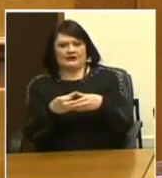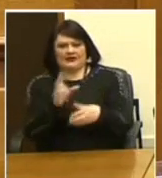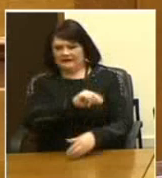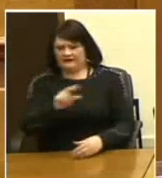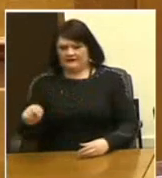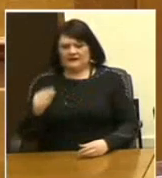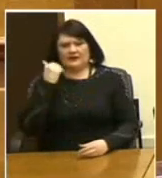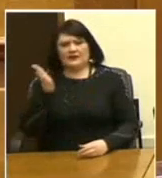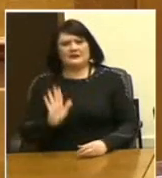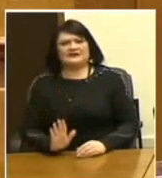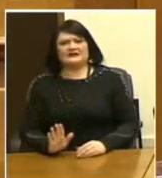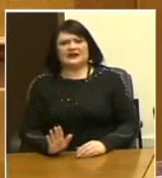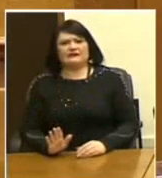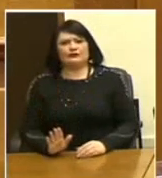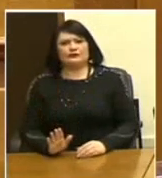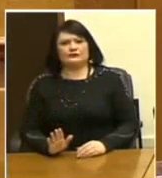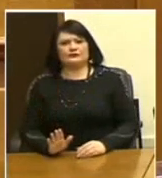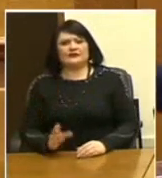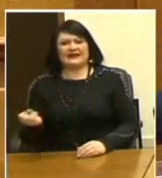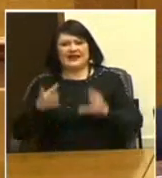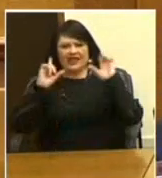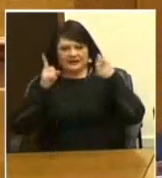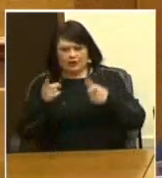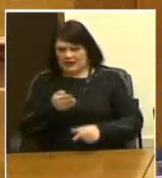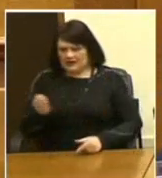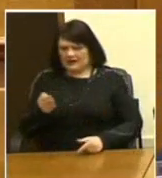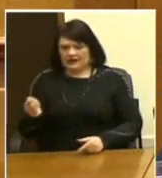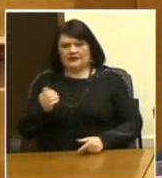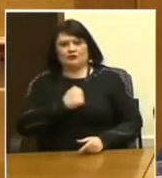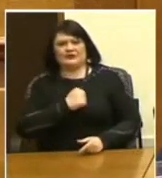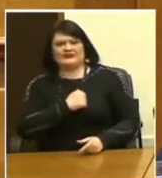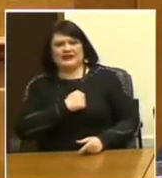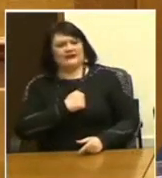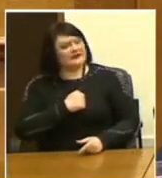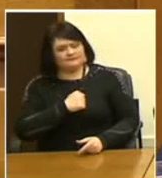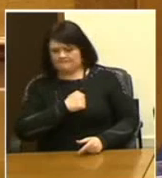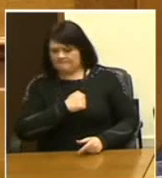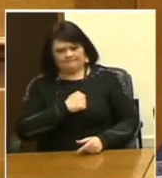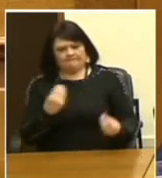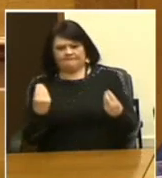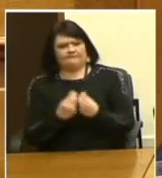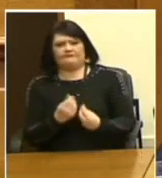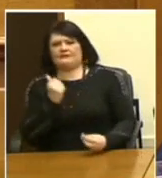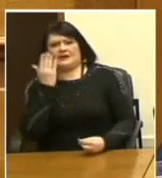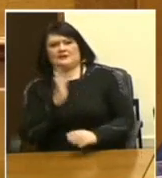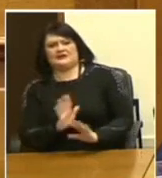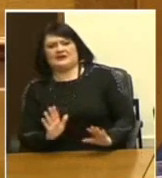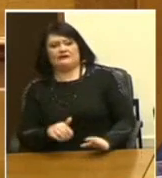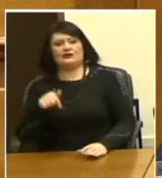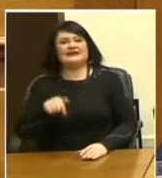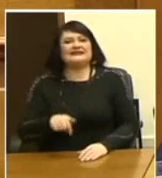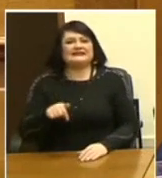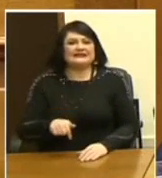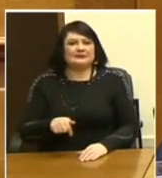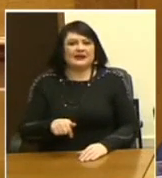τις ακραίες θέσεις που έχει πάρει η Νέα Δημοκρατία ακόμα και εντός του Ευρωπαϊκού Λαϊκού Κόμματος. Και σήμερα ο Ούντο